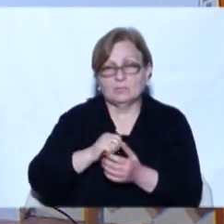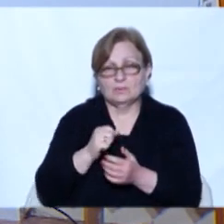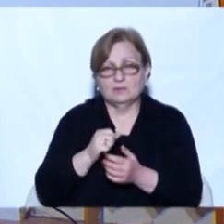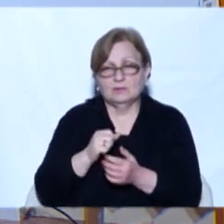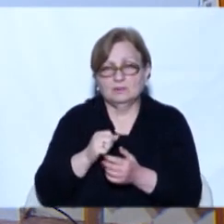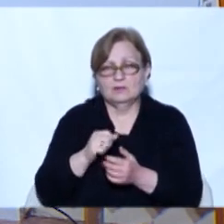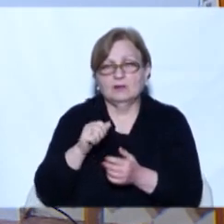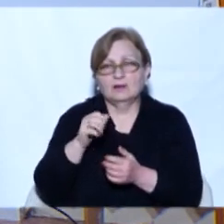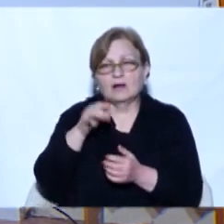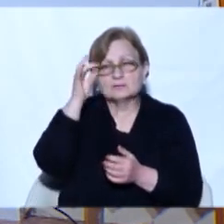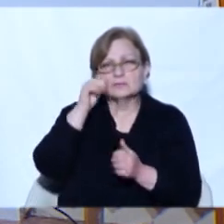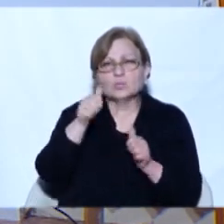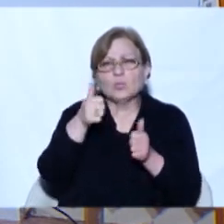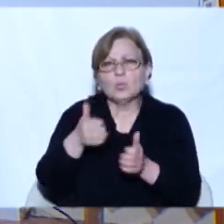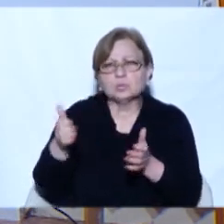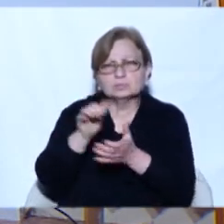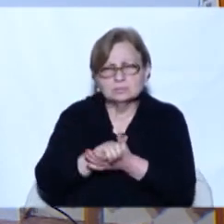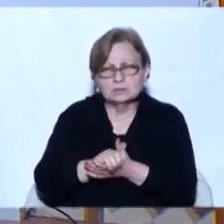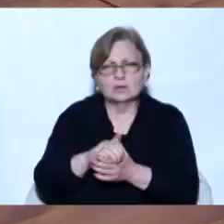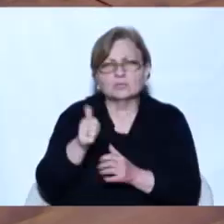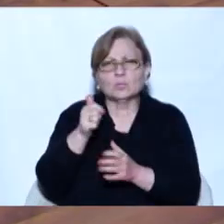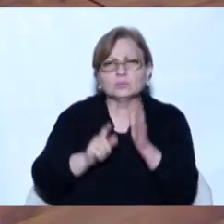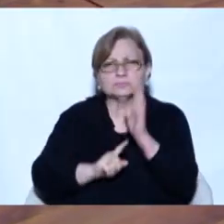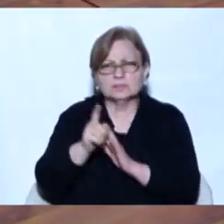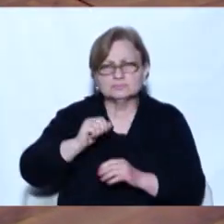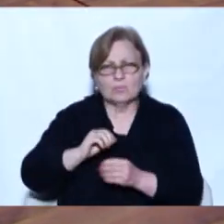როგორ დაუმეგობრდი მათ, დაუმეგობრდით ერთმანეთს.